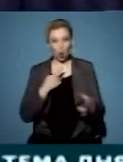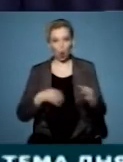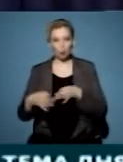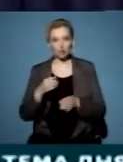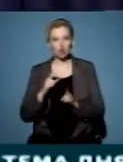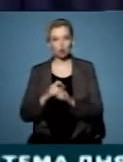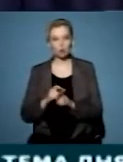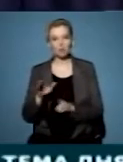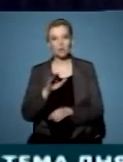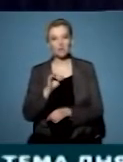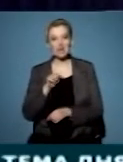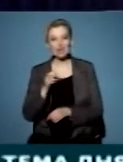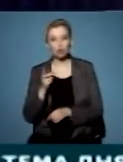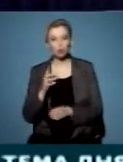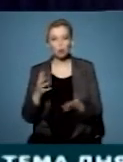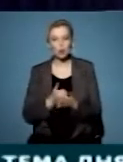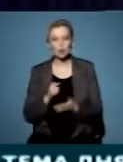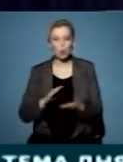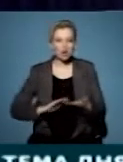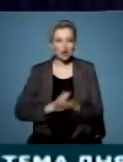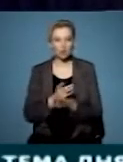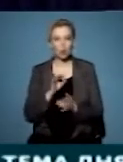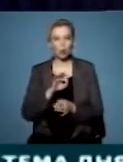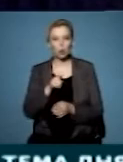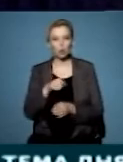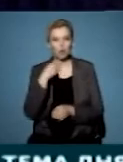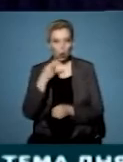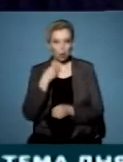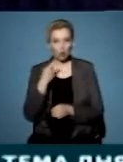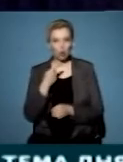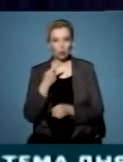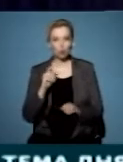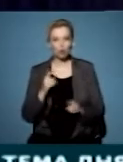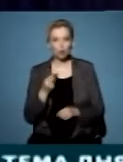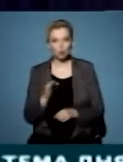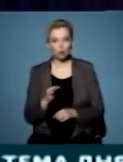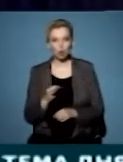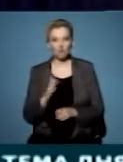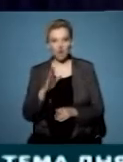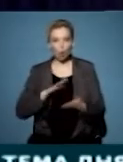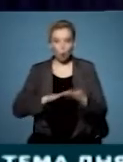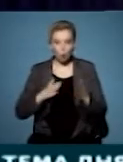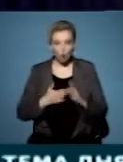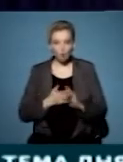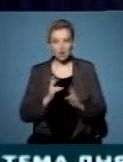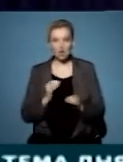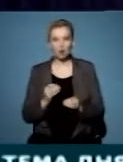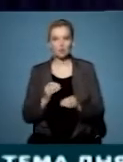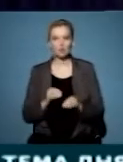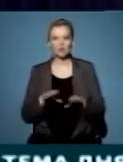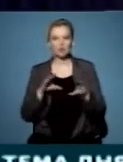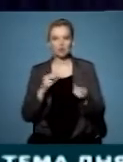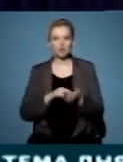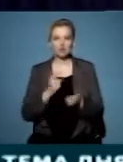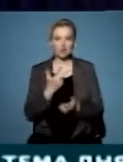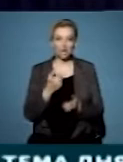словами пана Віталія, для того, щоб досягти тої якості, про яку ви говорите. Тому що в умовах, як підвищення тарифу